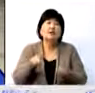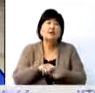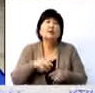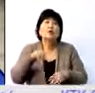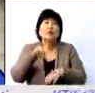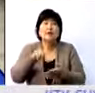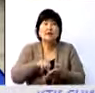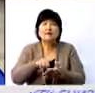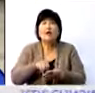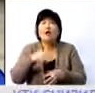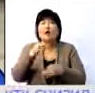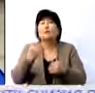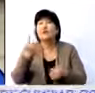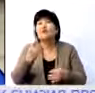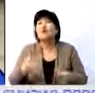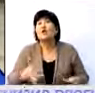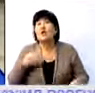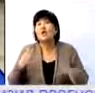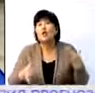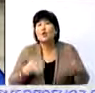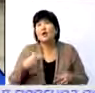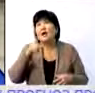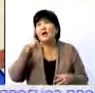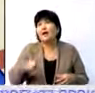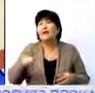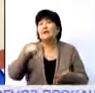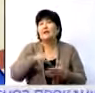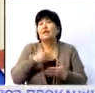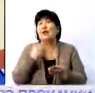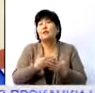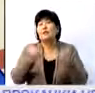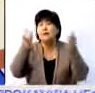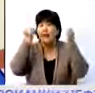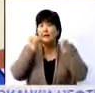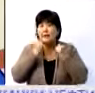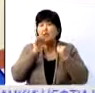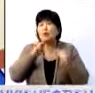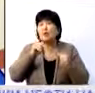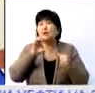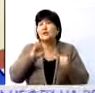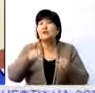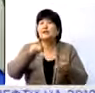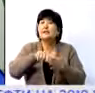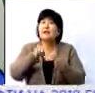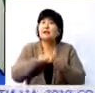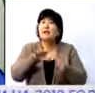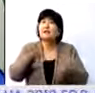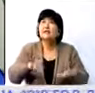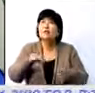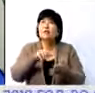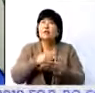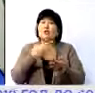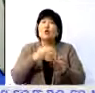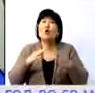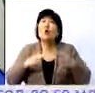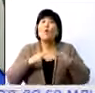провели на космодроме первую тренировку. Космонавты и астронавты примерили скафандры и после теста их на герметичность заняли места в своем